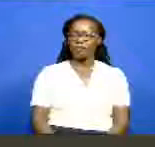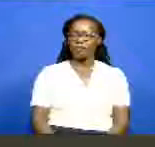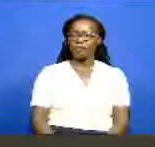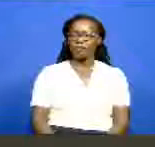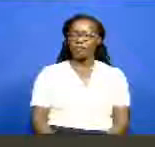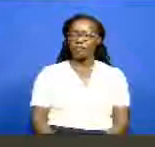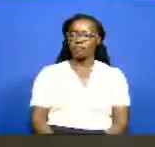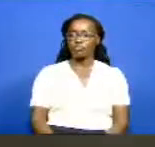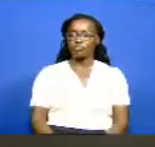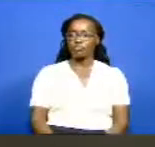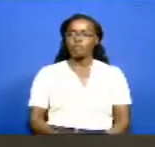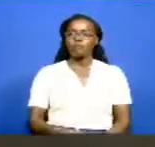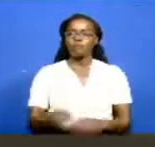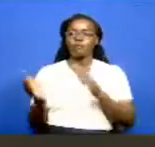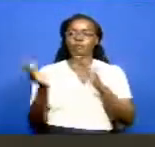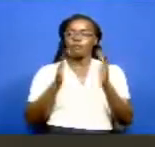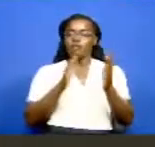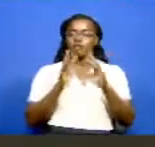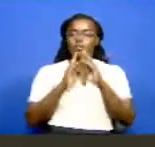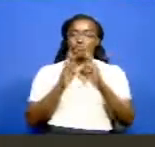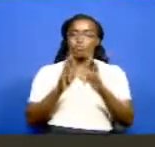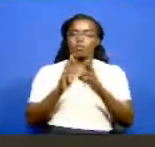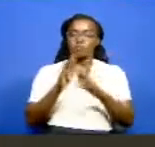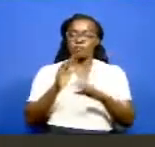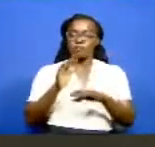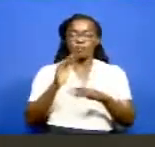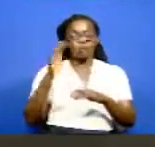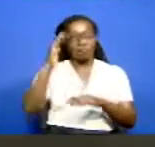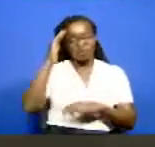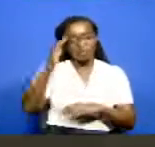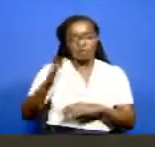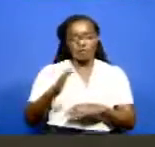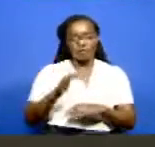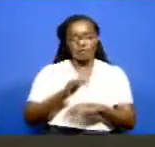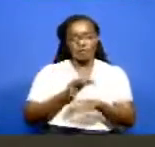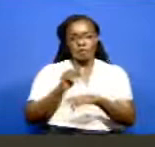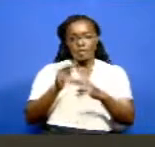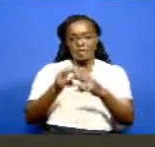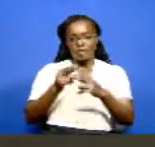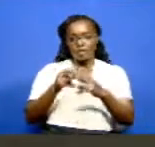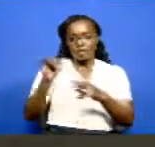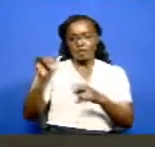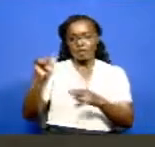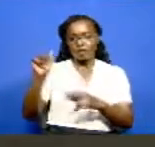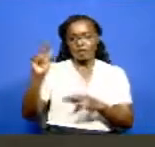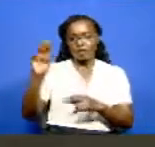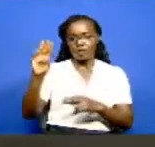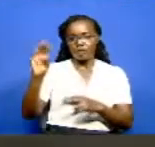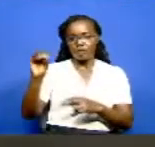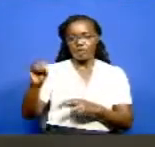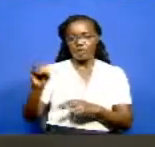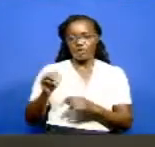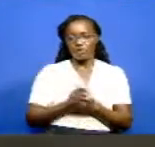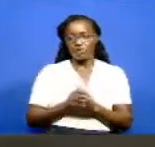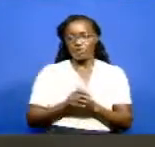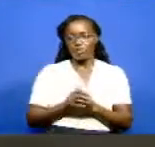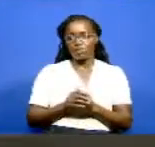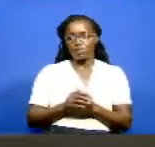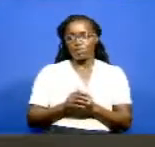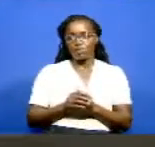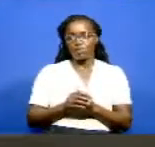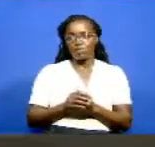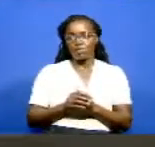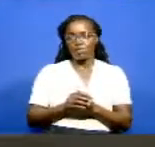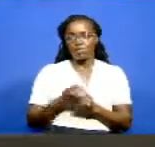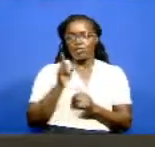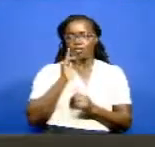Ni wakati mwingine wa utabiri wa hali ya hewa. Hujambo, naitwa Marie Yambo. Tuangazie hali itakavyokuwa katika saa 24 zijazo, na ni